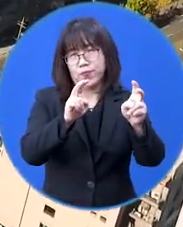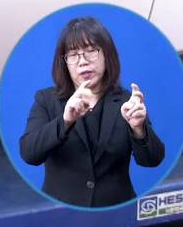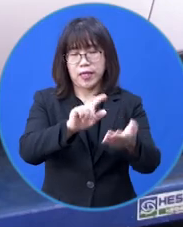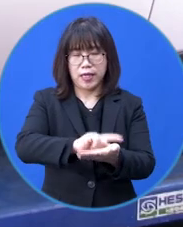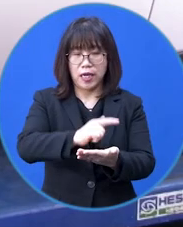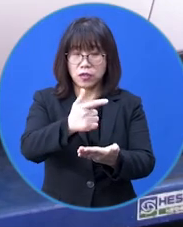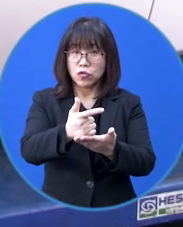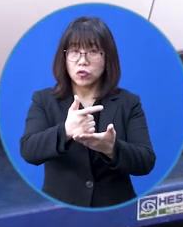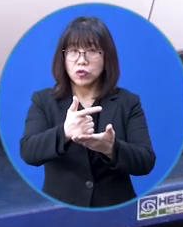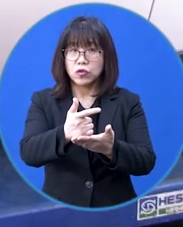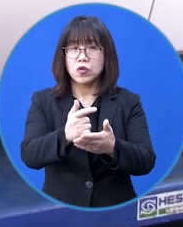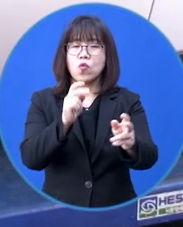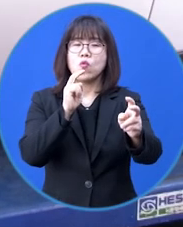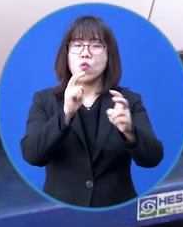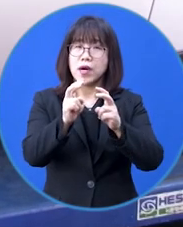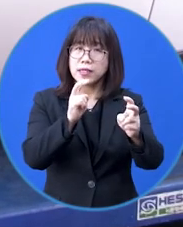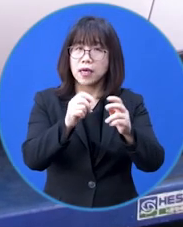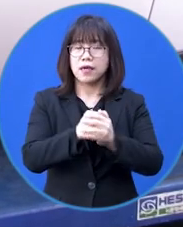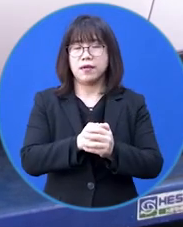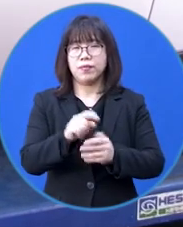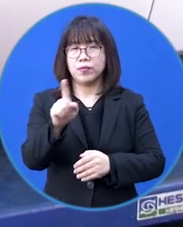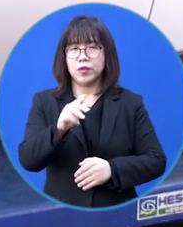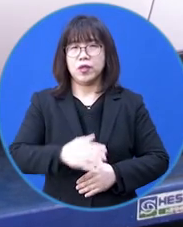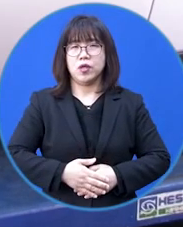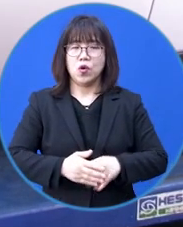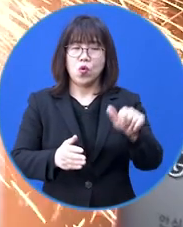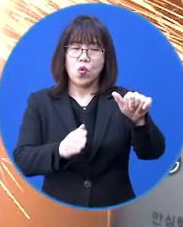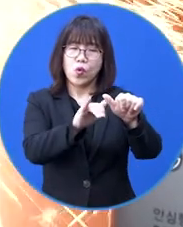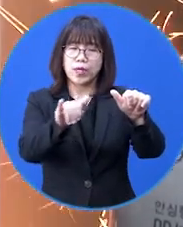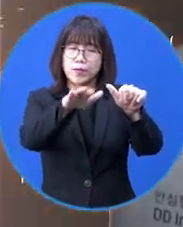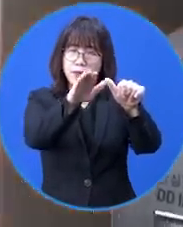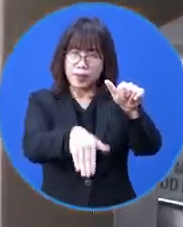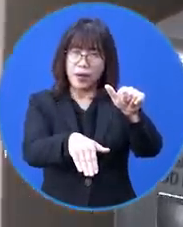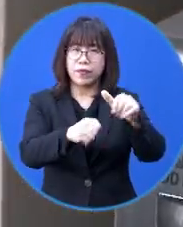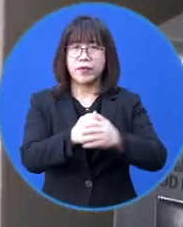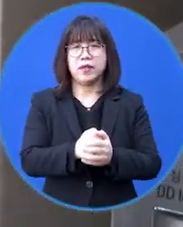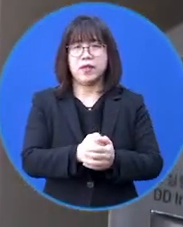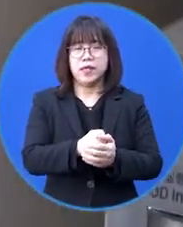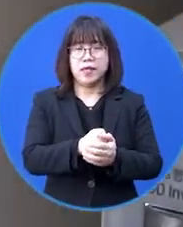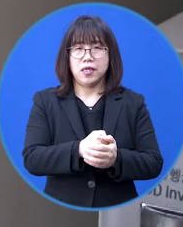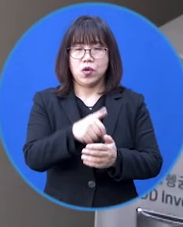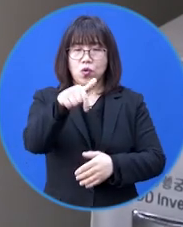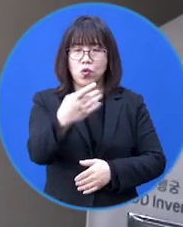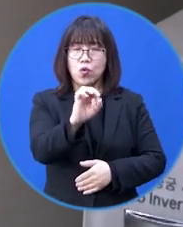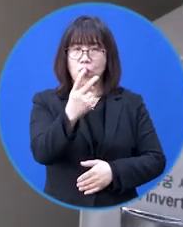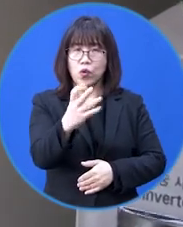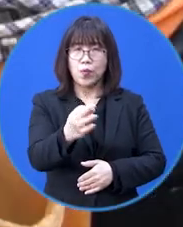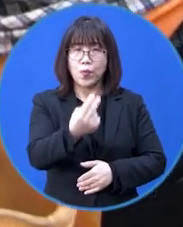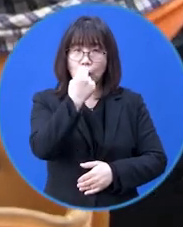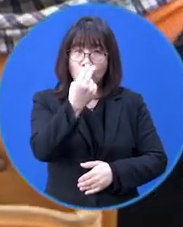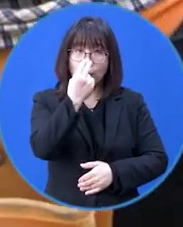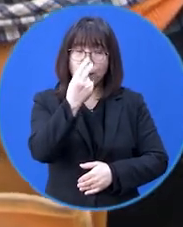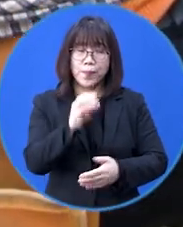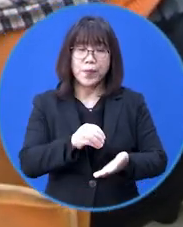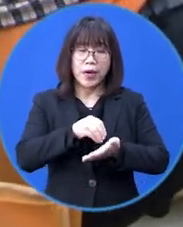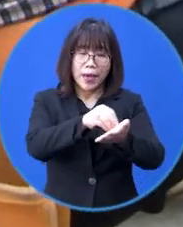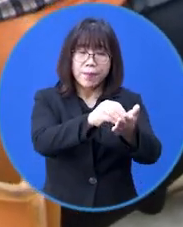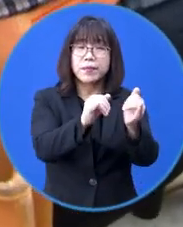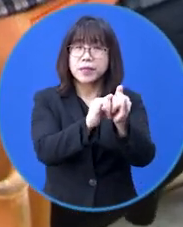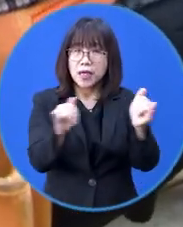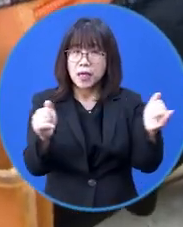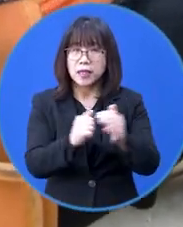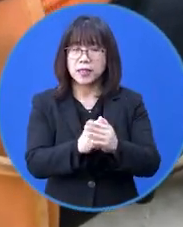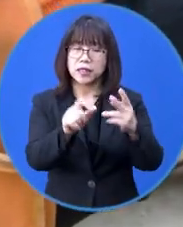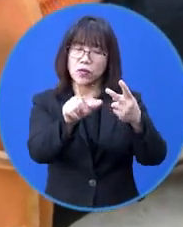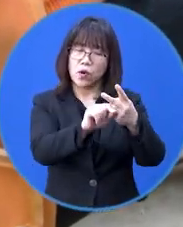미만 소상공인 사업체에 근무하며 고용보험에 가입된 근로자 중 코로나19가 심각 단계로 격상된